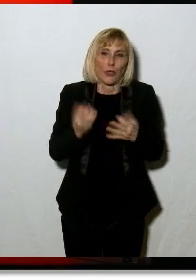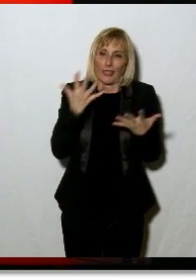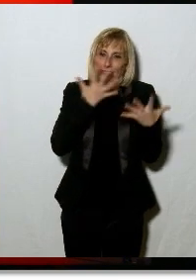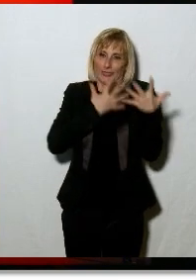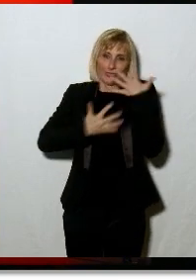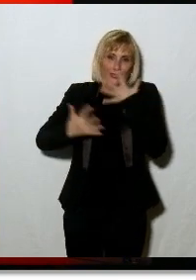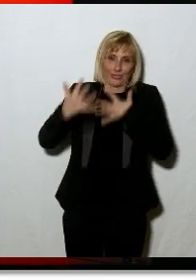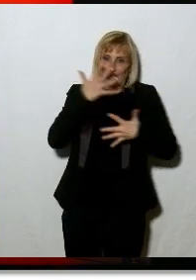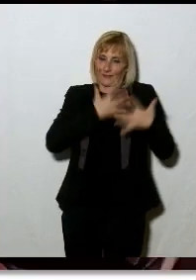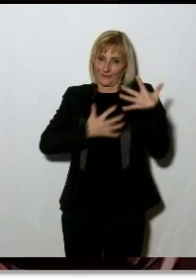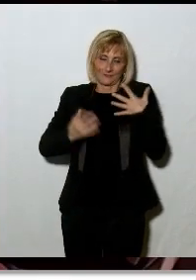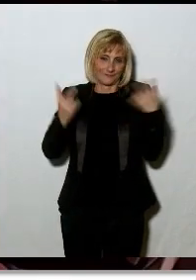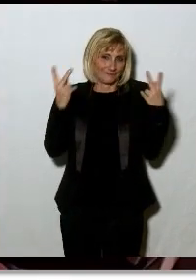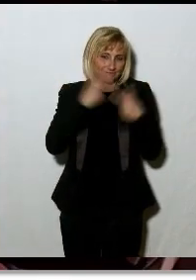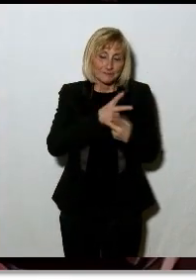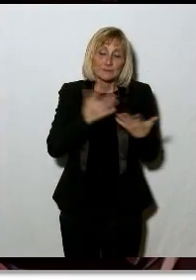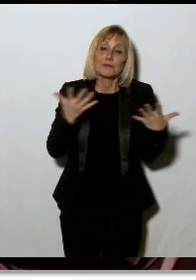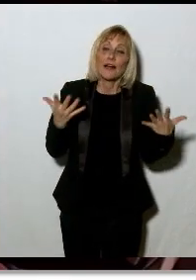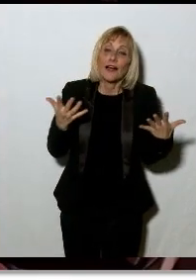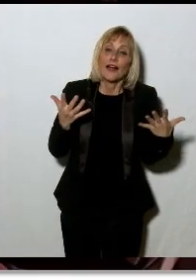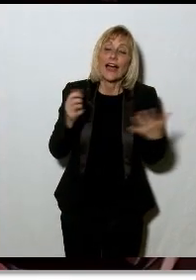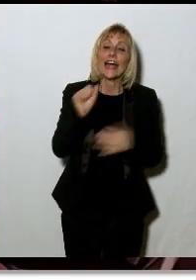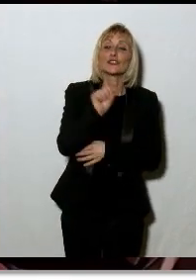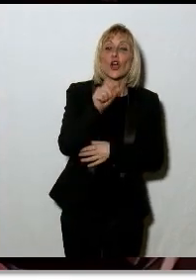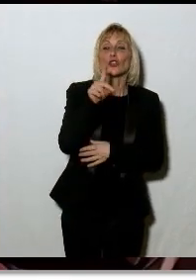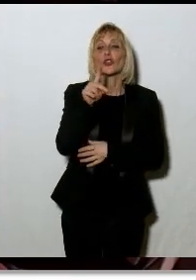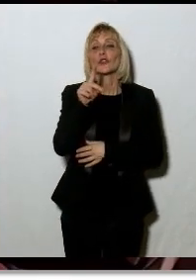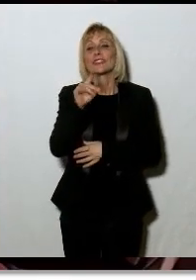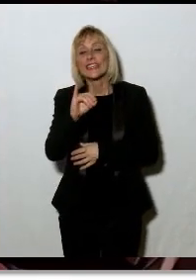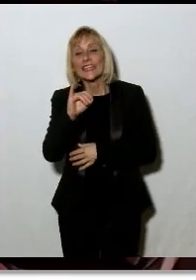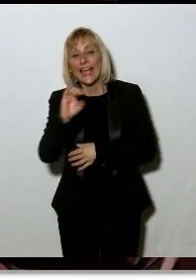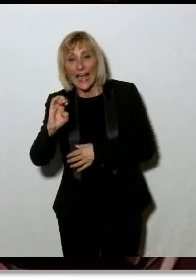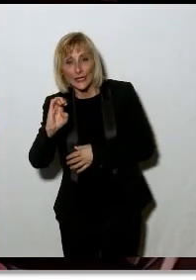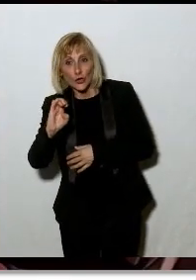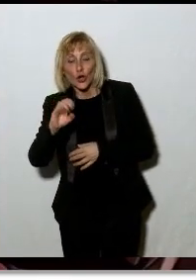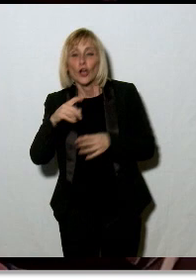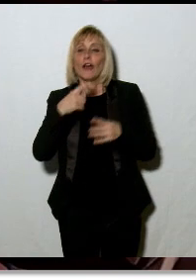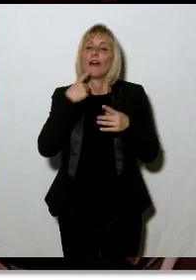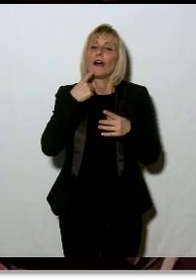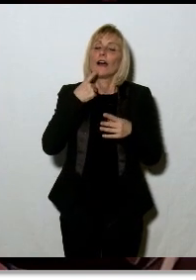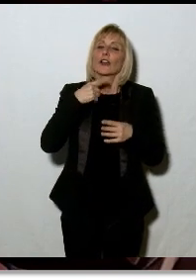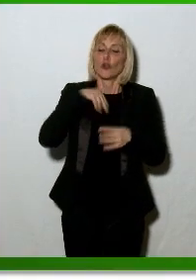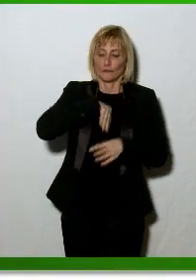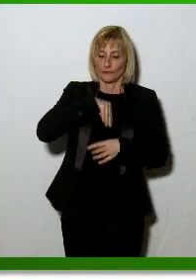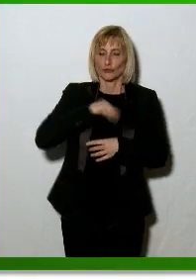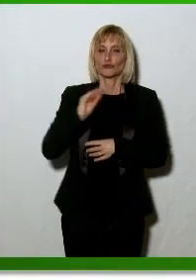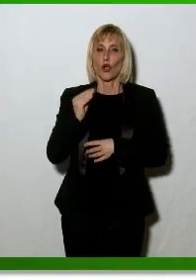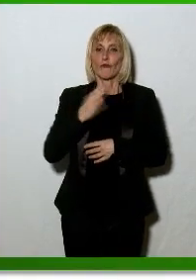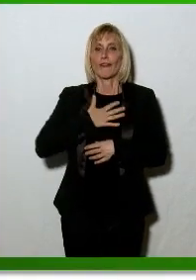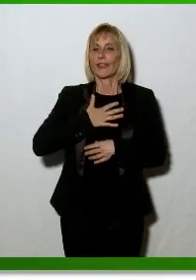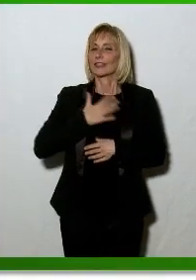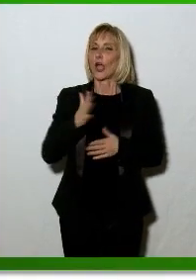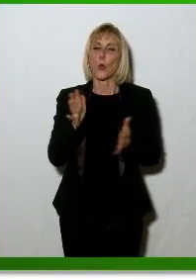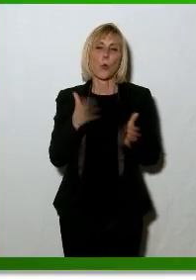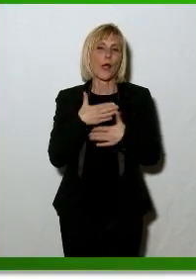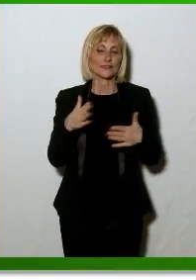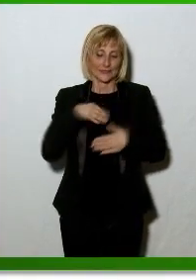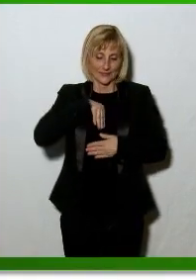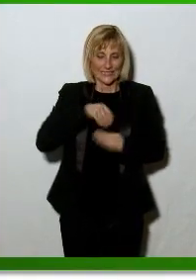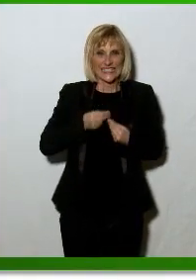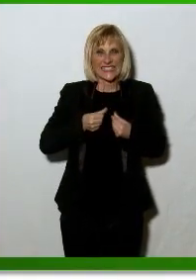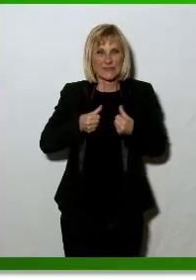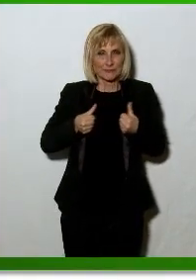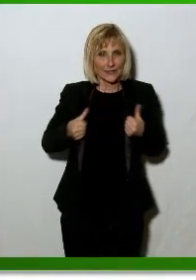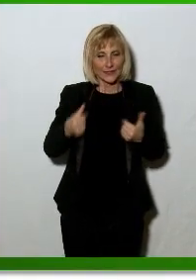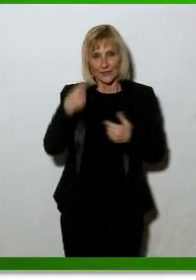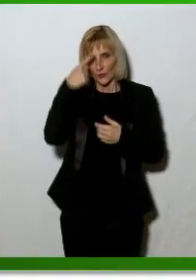come ci insegna proprio Antonio De Caro si può e si deve essere giovani a qualsiasi età nello spirito nelle